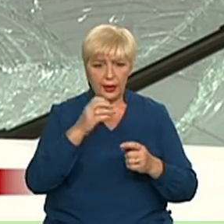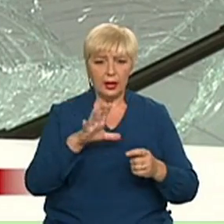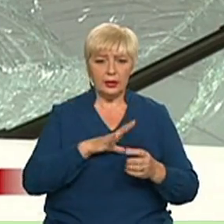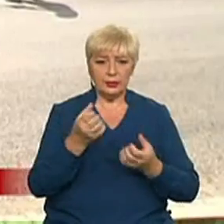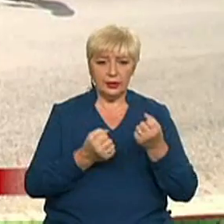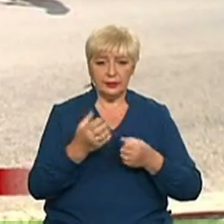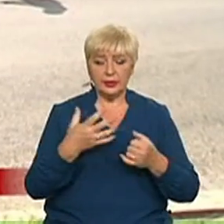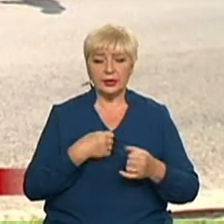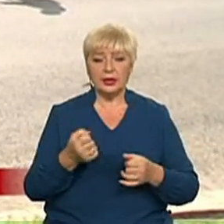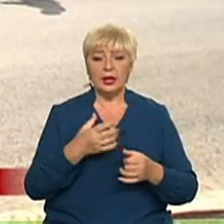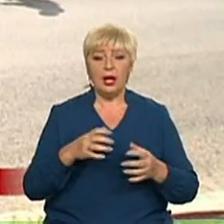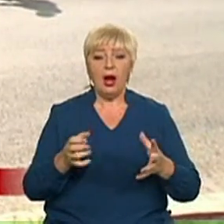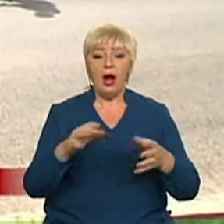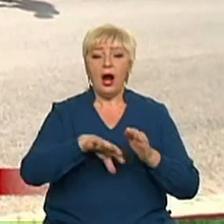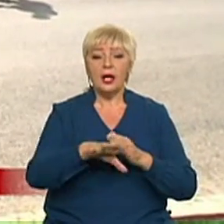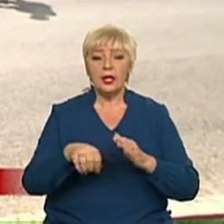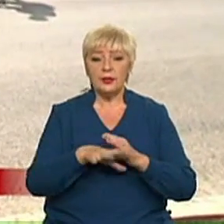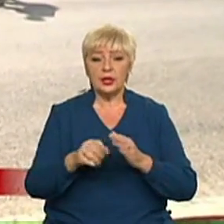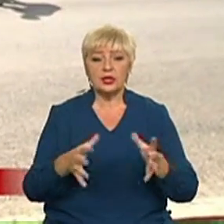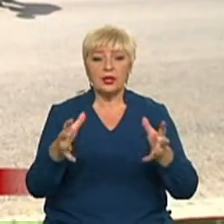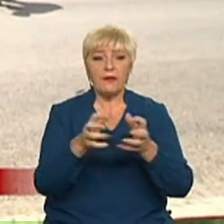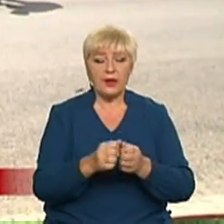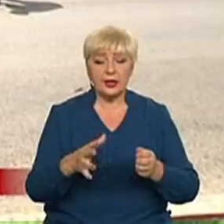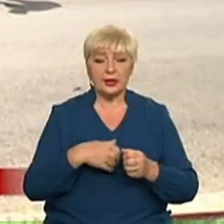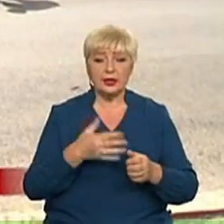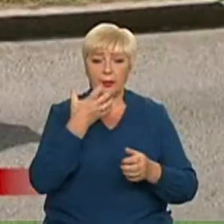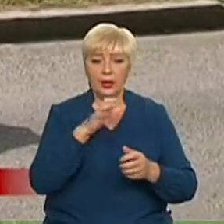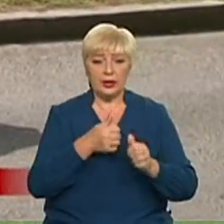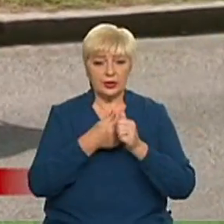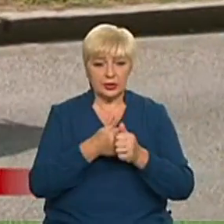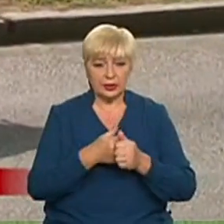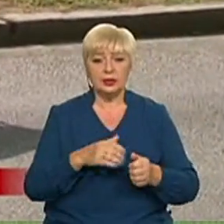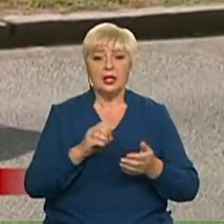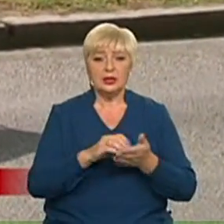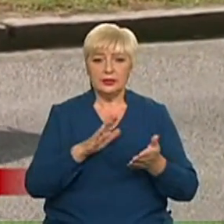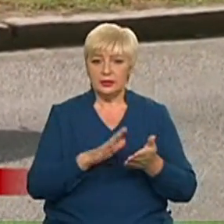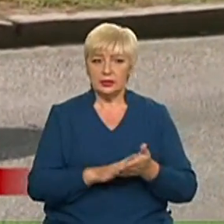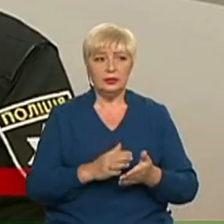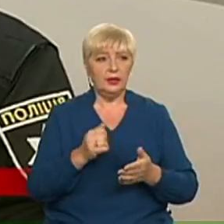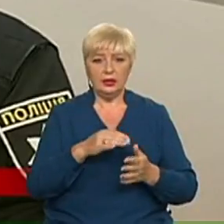гарячим слідом, а також зафіксували понад сотню родинних сварок.